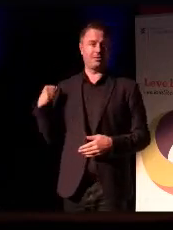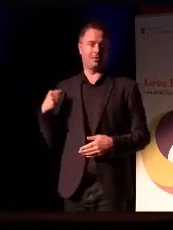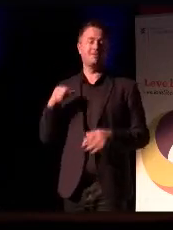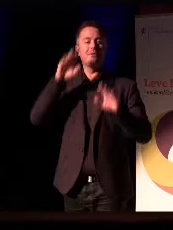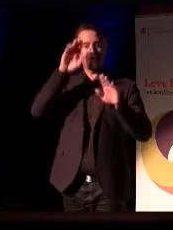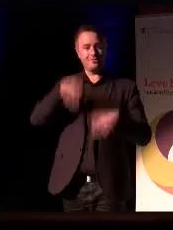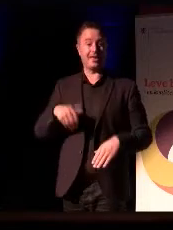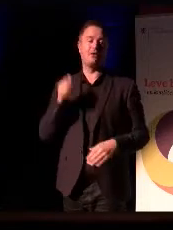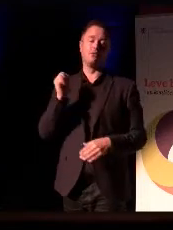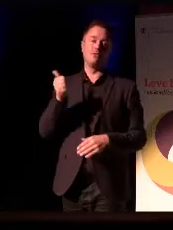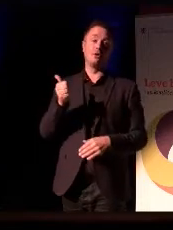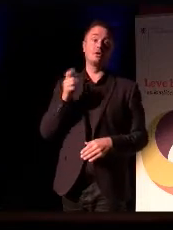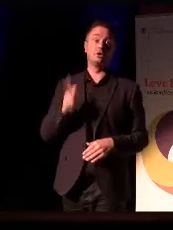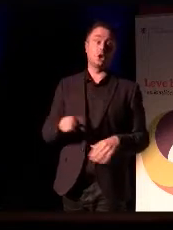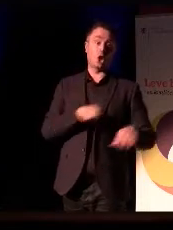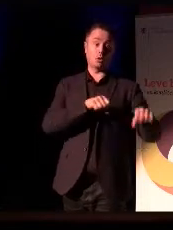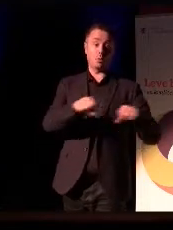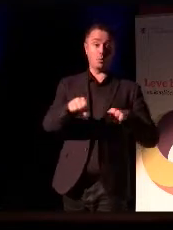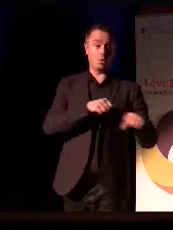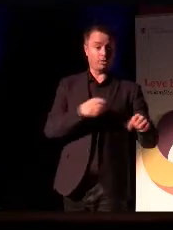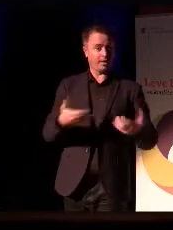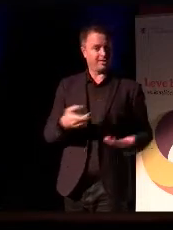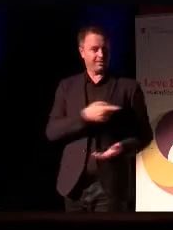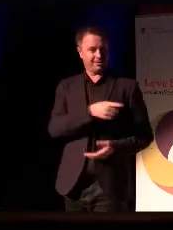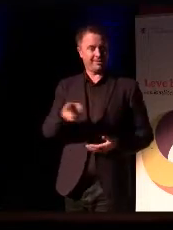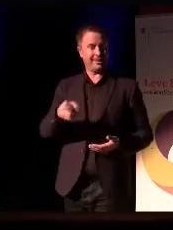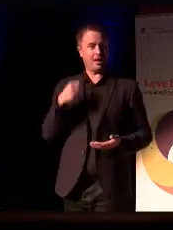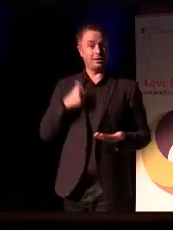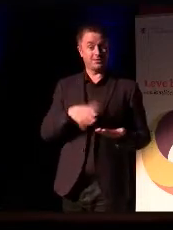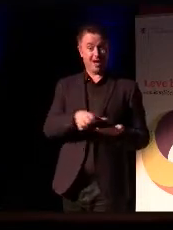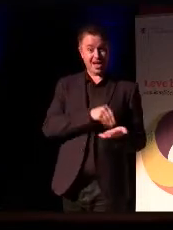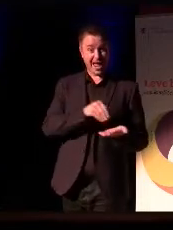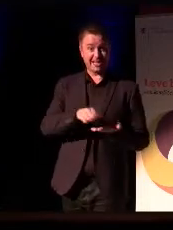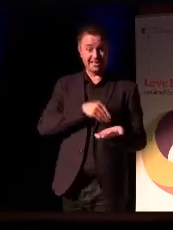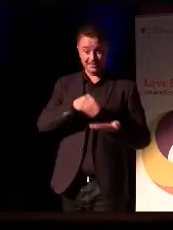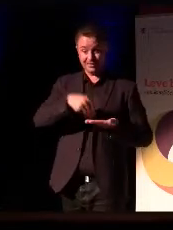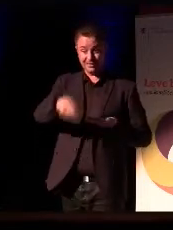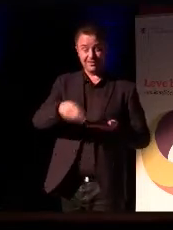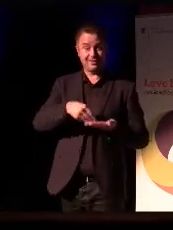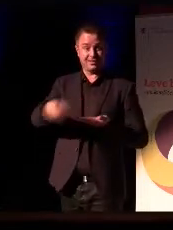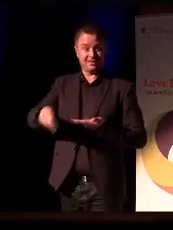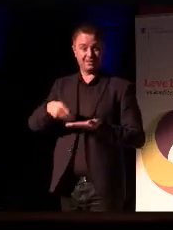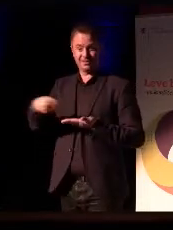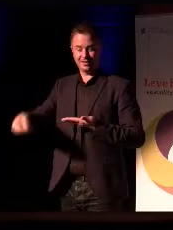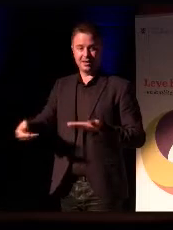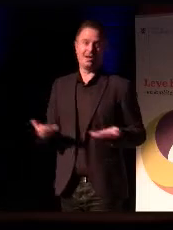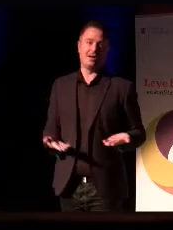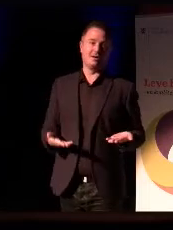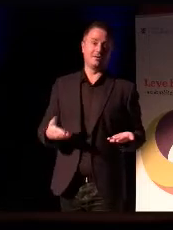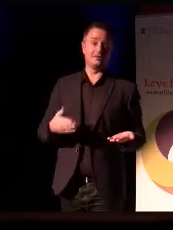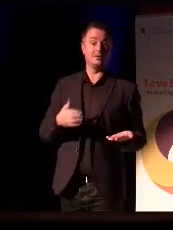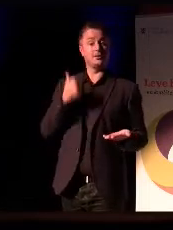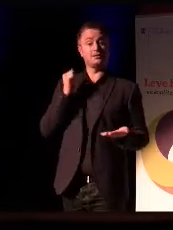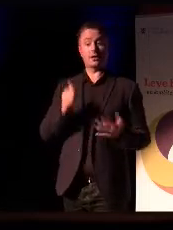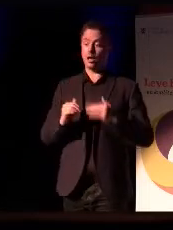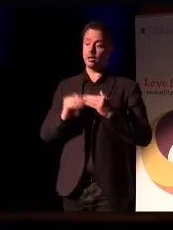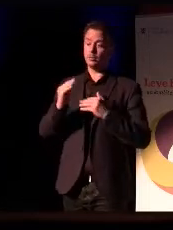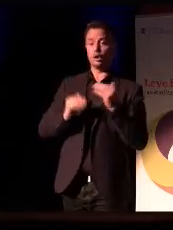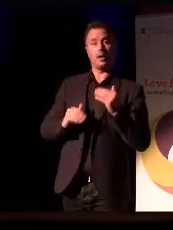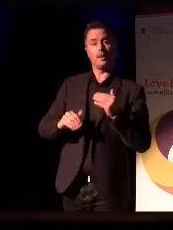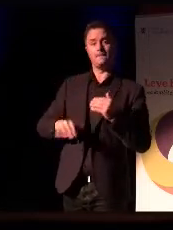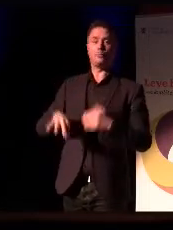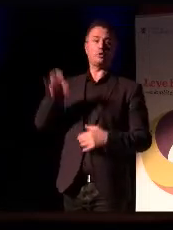for stor del av regningen. For å få bygget flere nye plasser og modernisert flere av de gamle, så foreslo vi